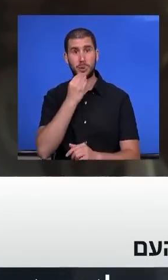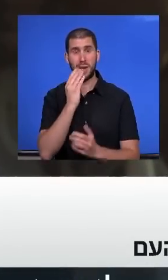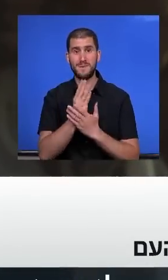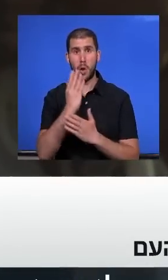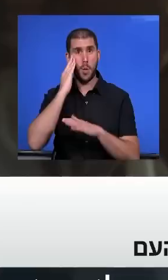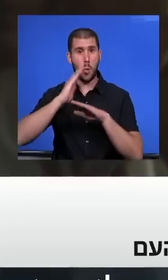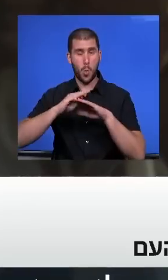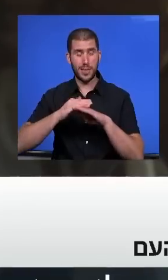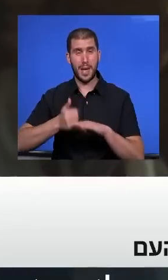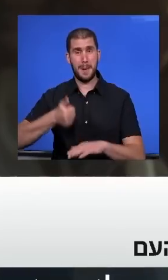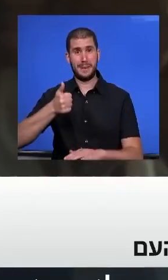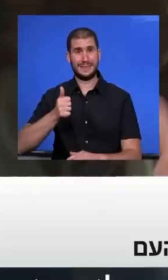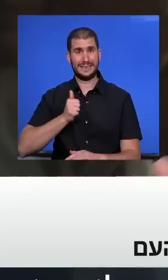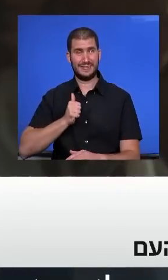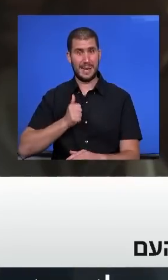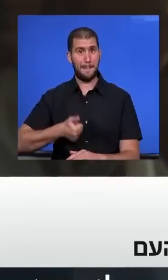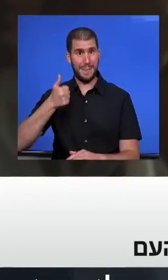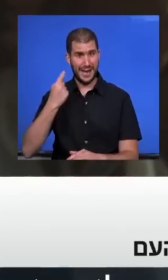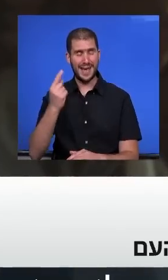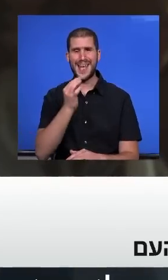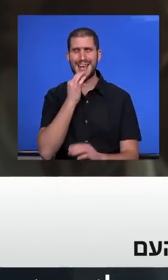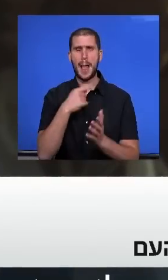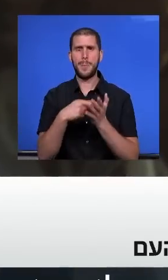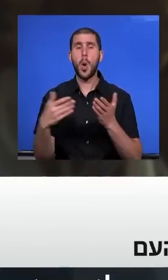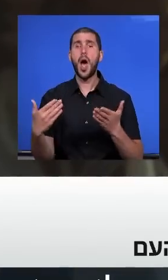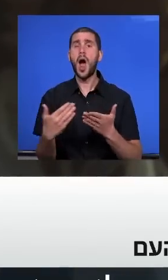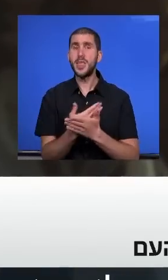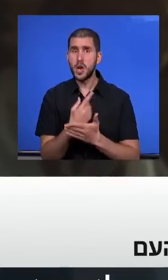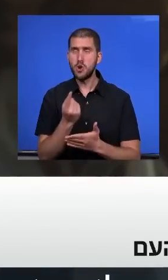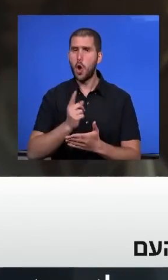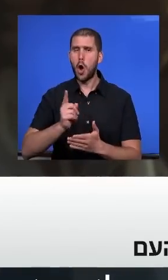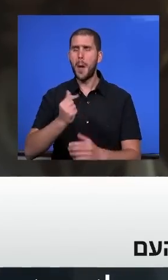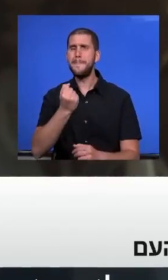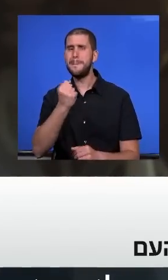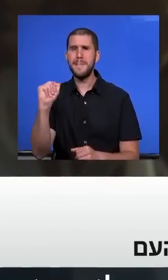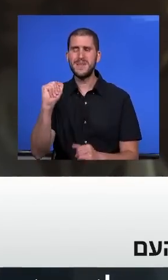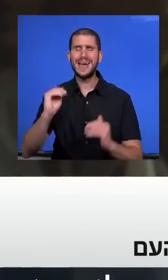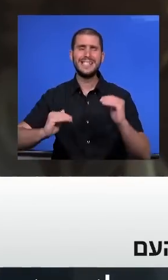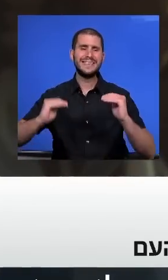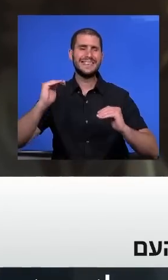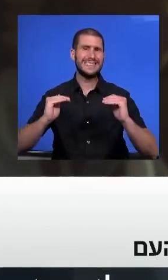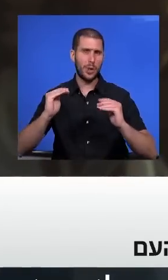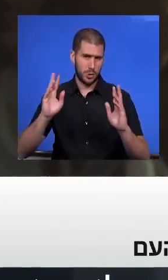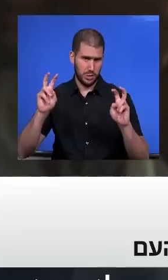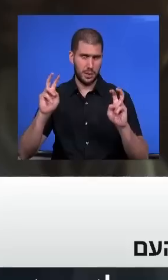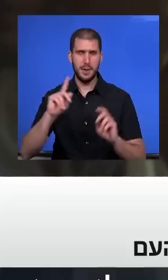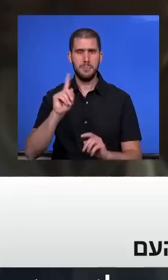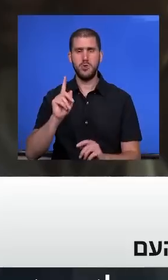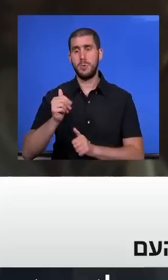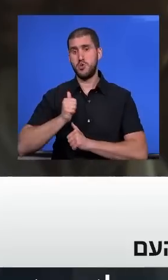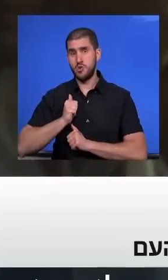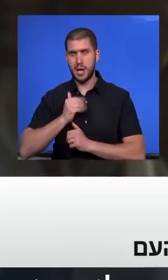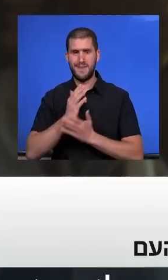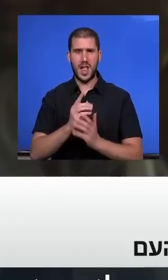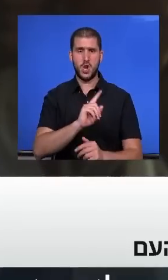הגורם הצבאי הבכיר שגיל הפטור החדש לא מפר את האיזון, כלומר, בין אלה שמשרתים לאלה שלא